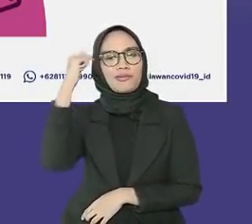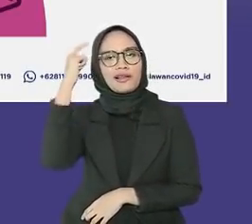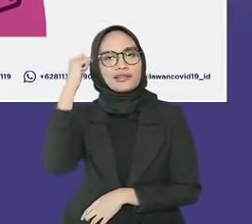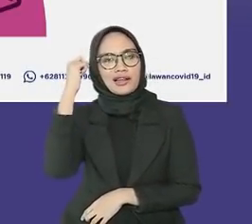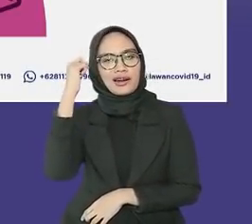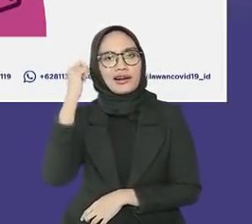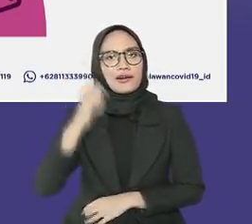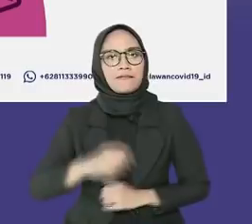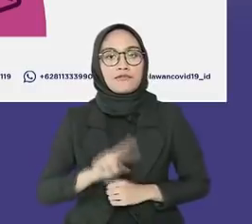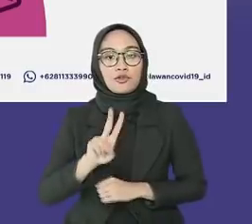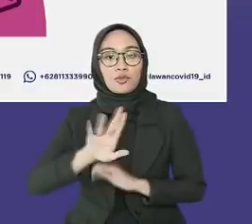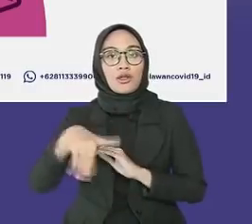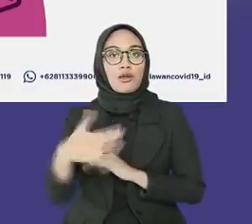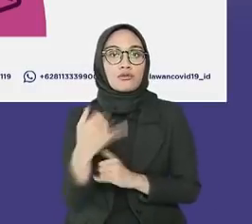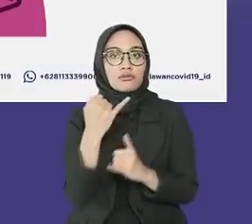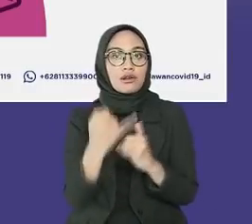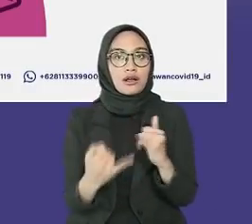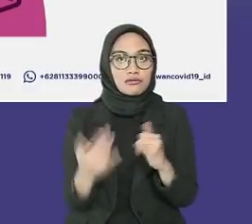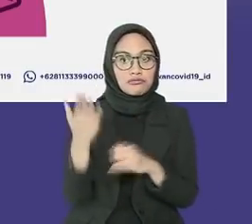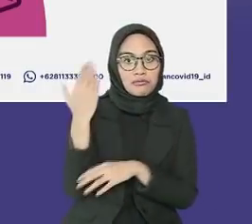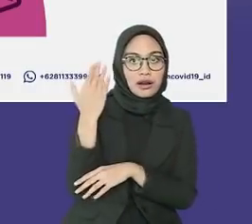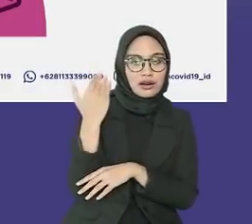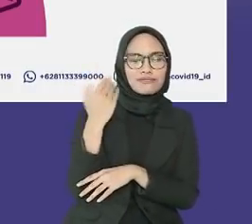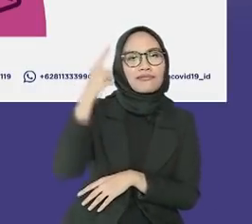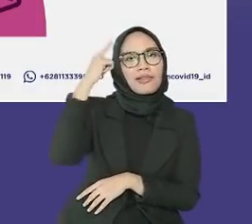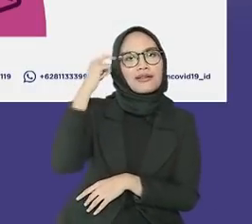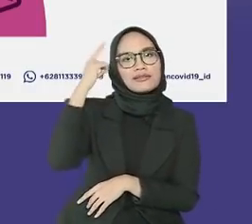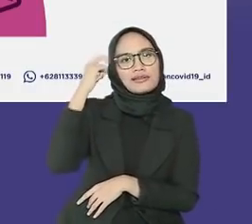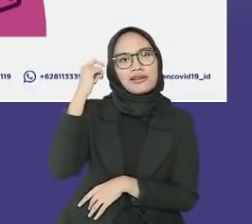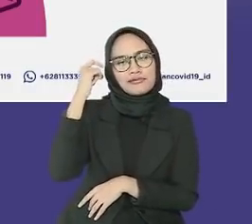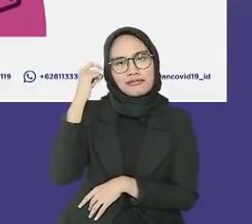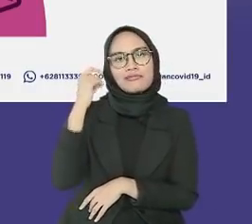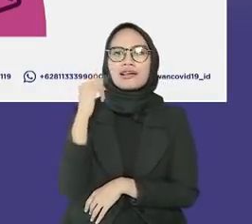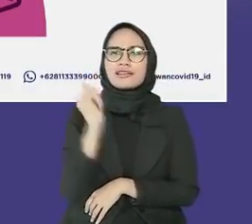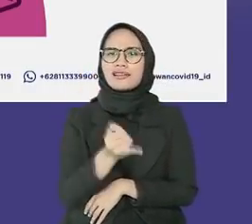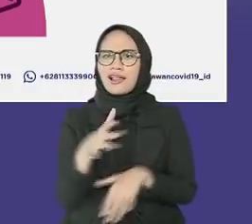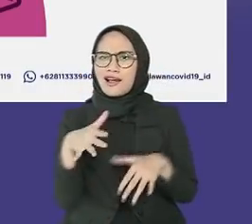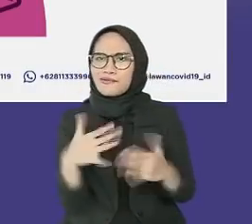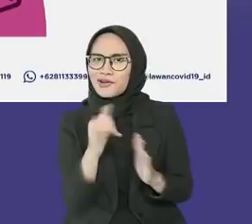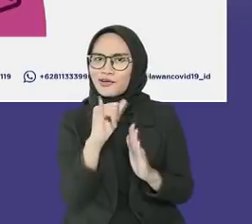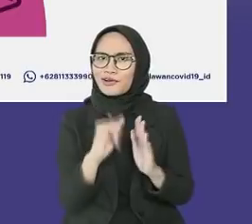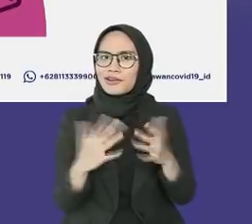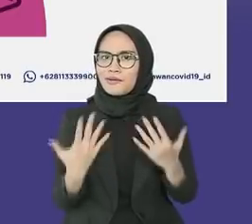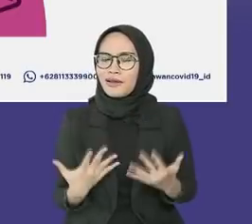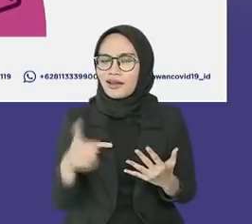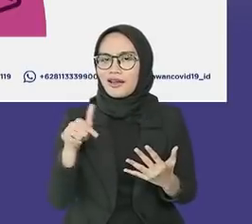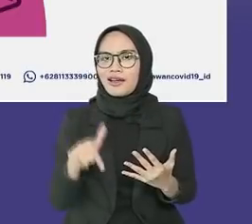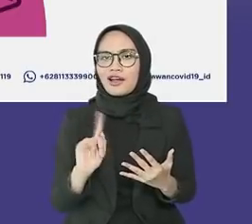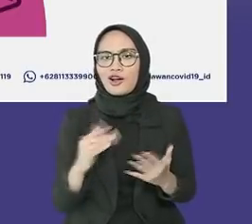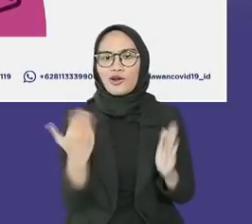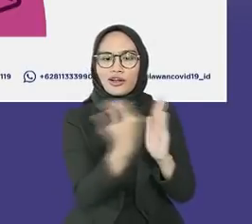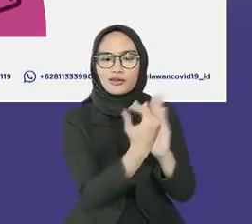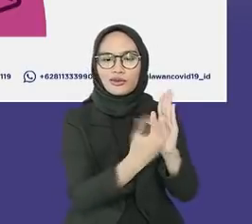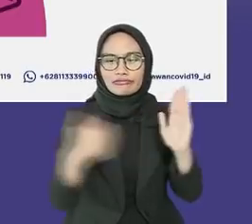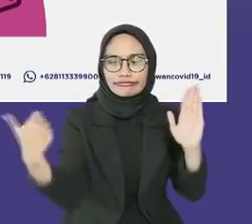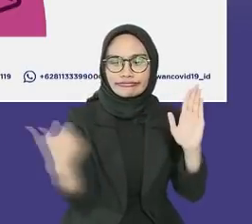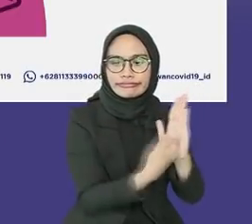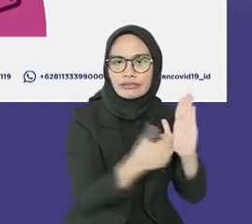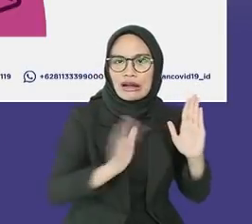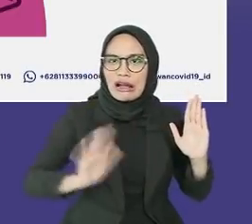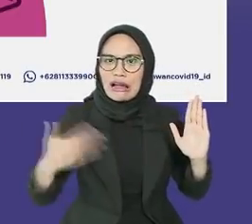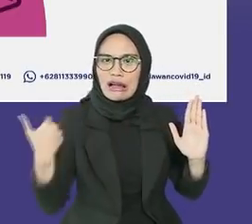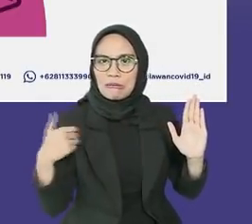panjang selama 2 tahun terakhir, maka terlihat bahwa kelalaian protokol kesehatan atau kurang terkendalinya